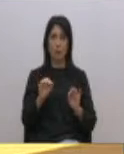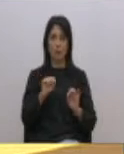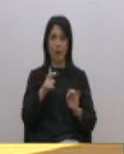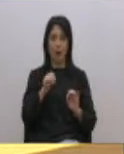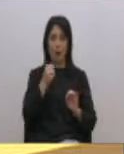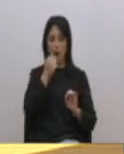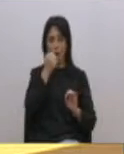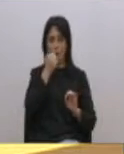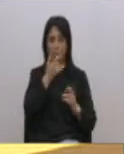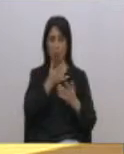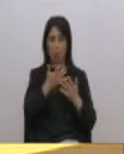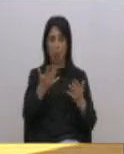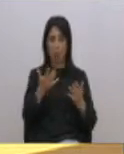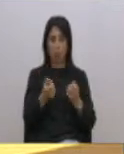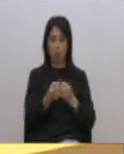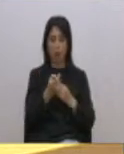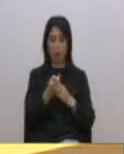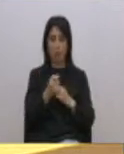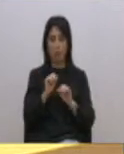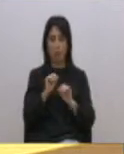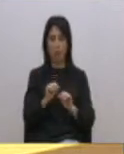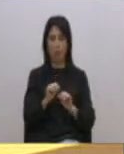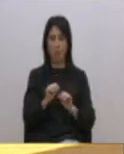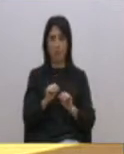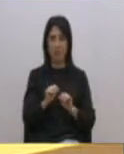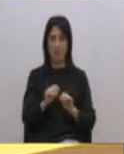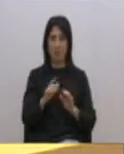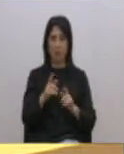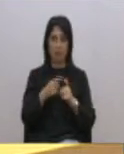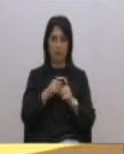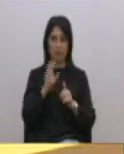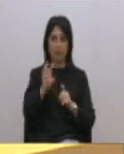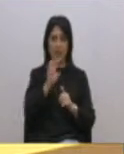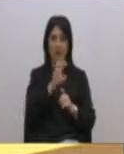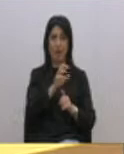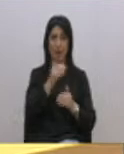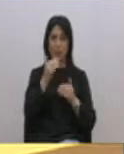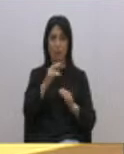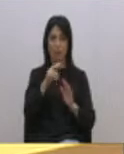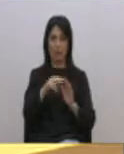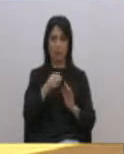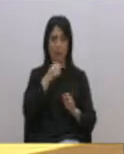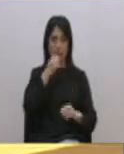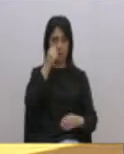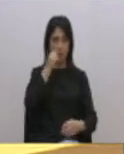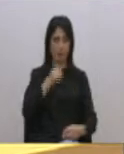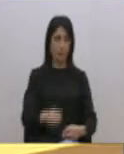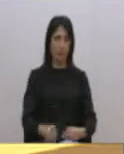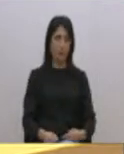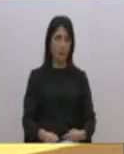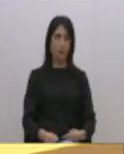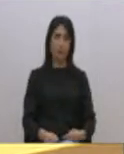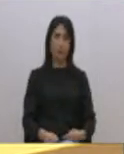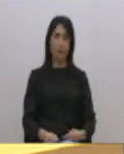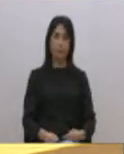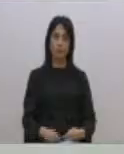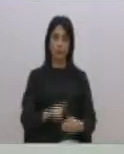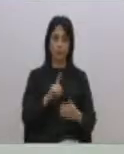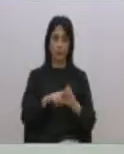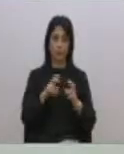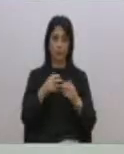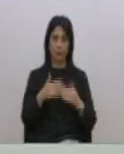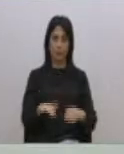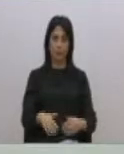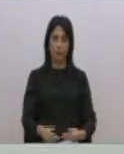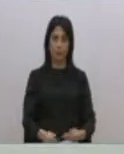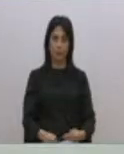აგროსასურსათო პროდუქტი იქნეს აღმოჩენილი და დაცული გეოგრაფიული აღნიშნების სისტემის ქვეშ. Მადლობა, კოლეგებო. Მადლობა, საკითხი განხილვა.